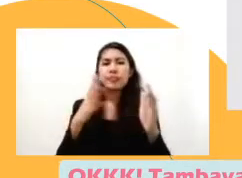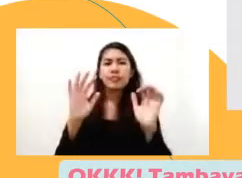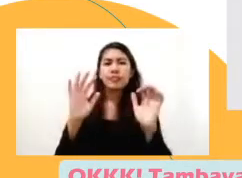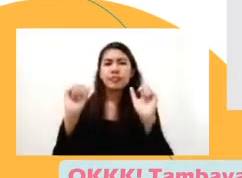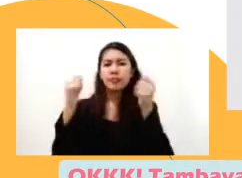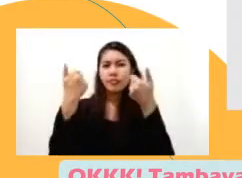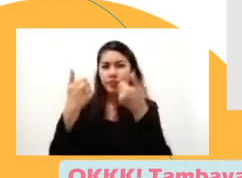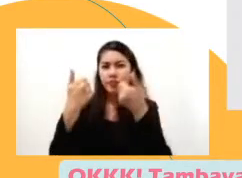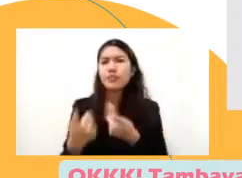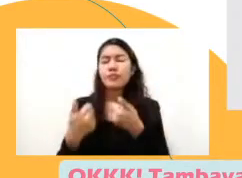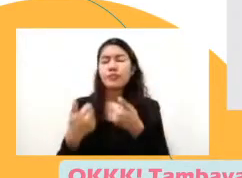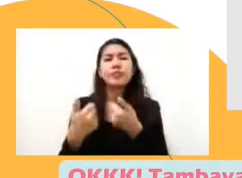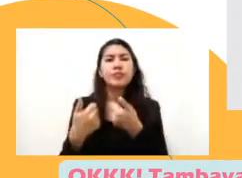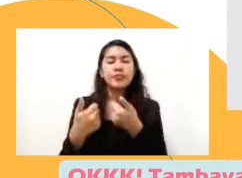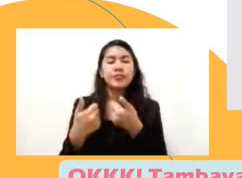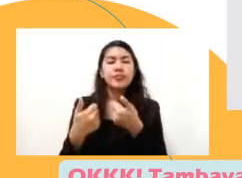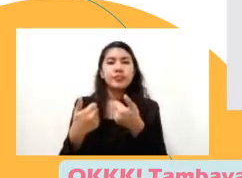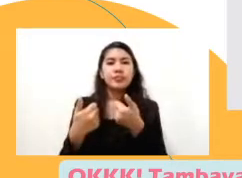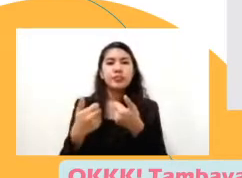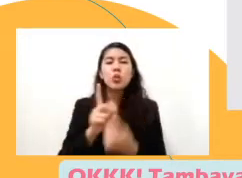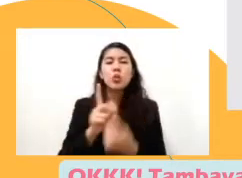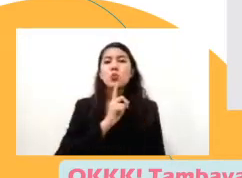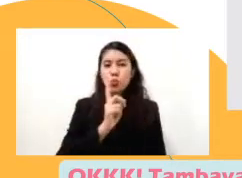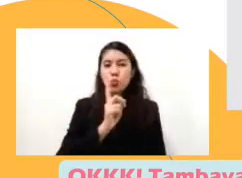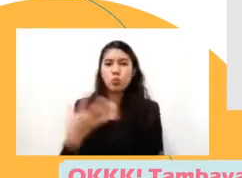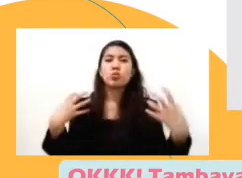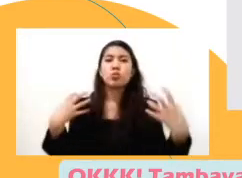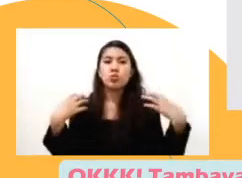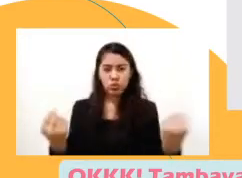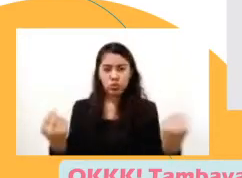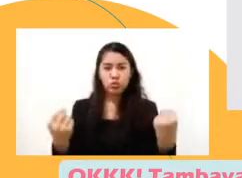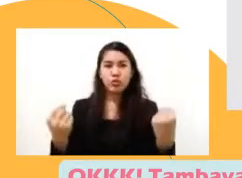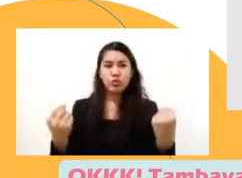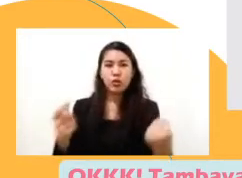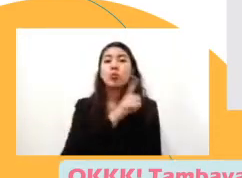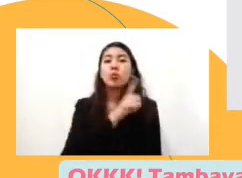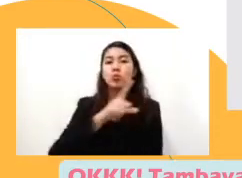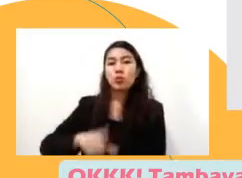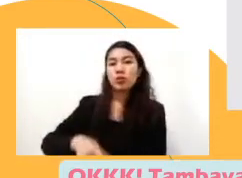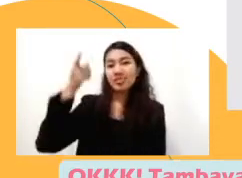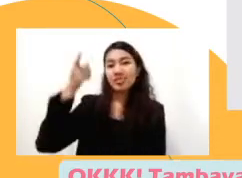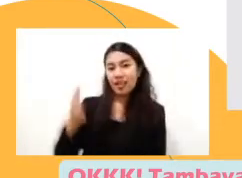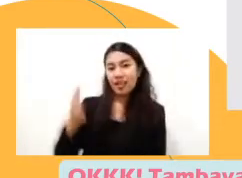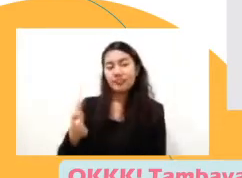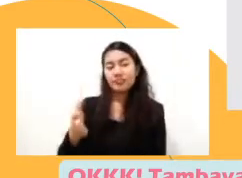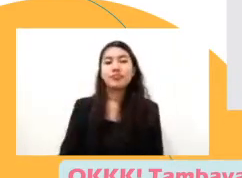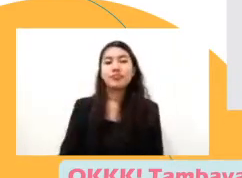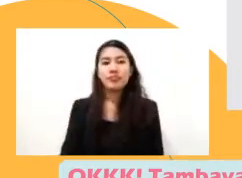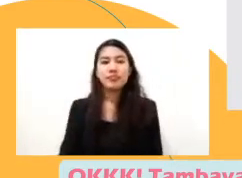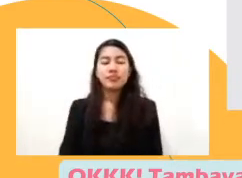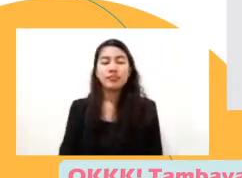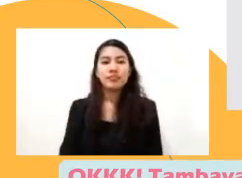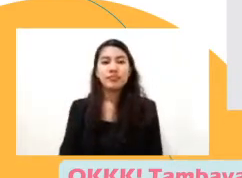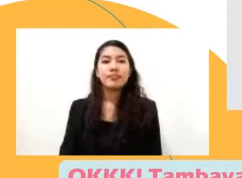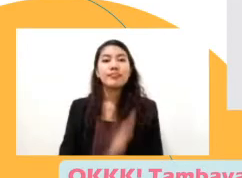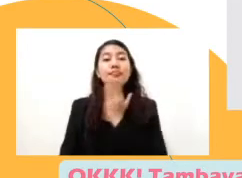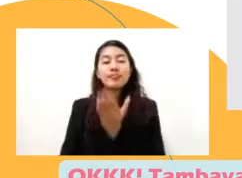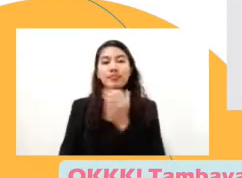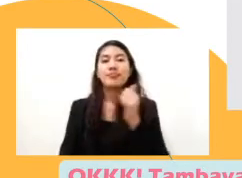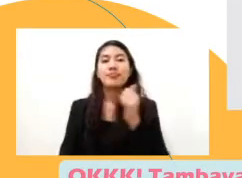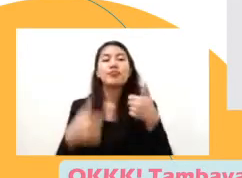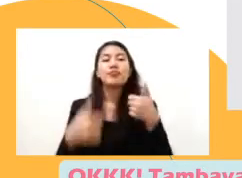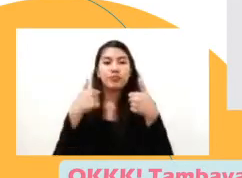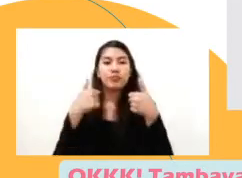no, naging very matatag pa rin ang ating Panginoon, no? Sige. Ayan, very good. No, so